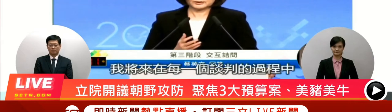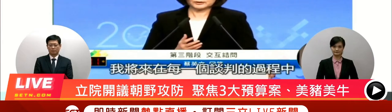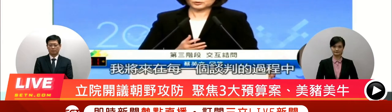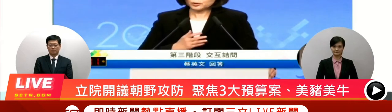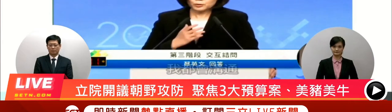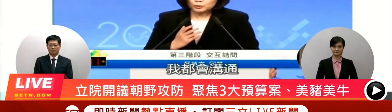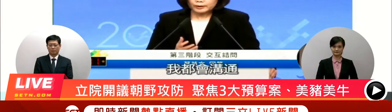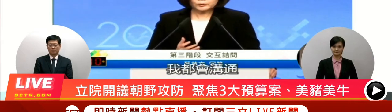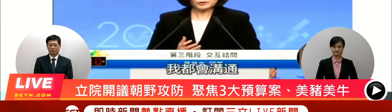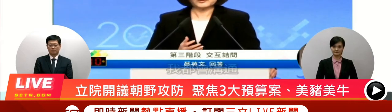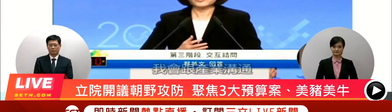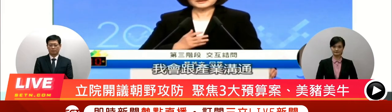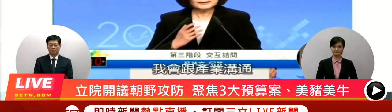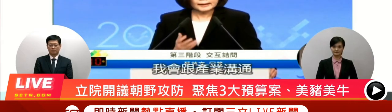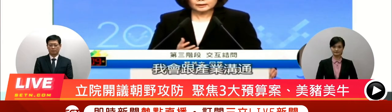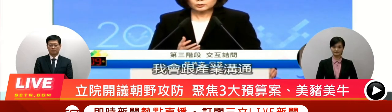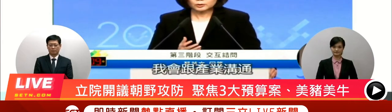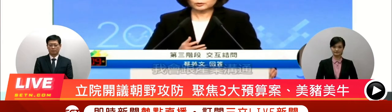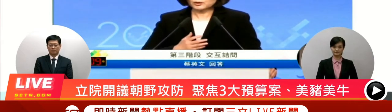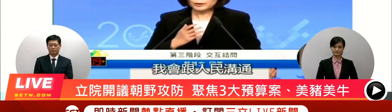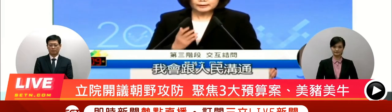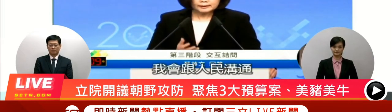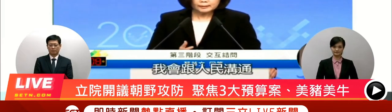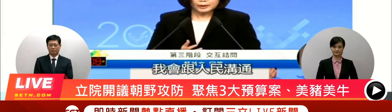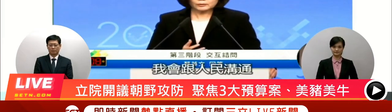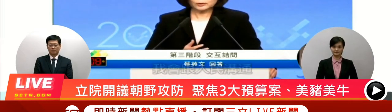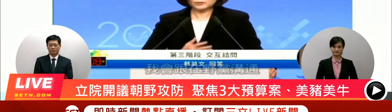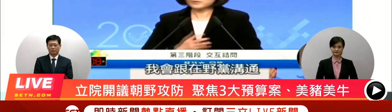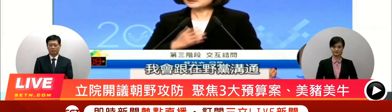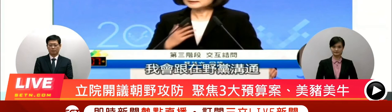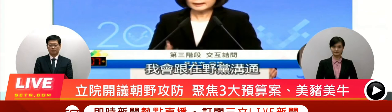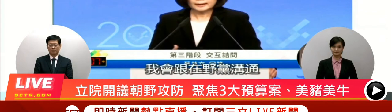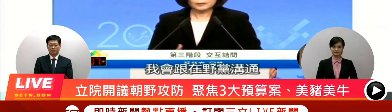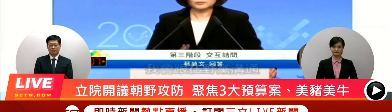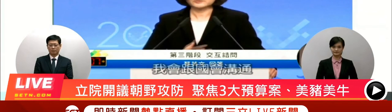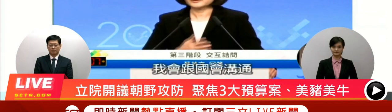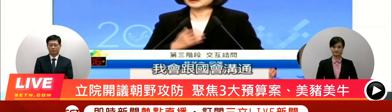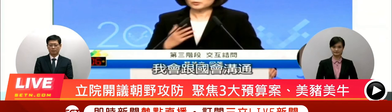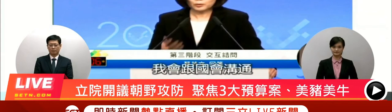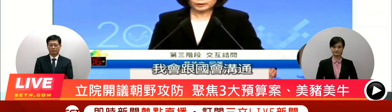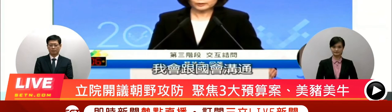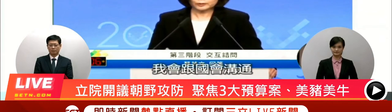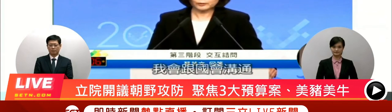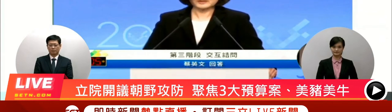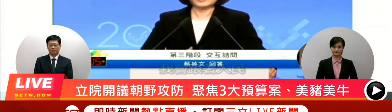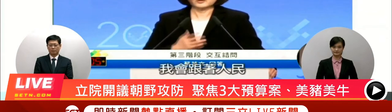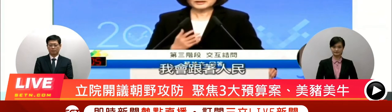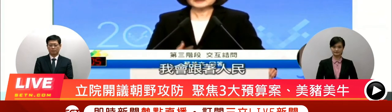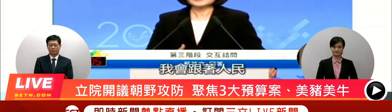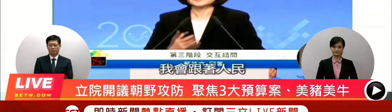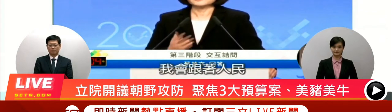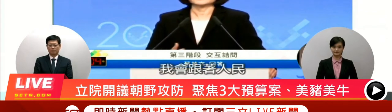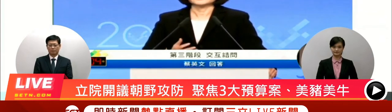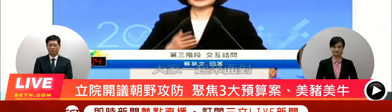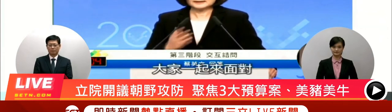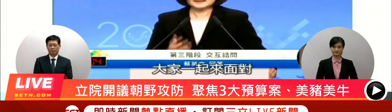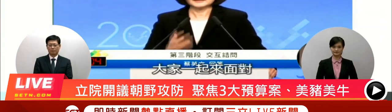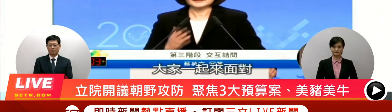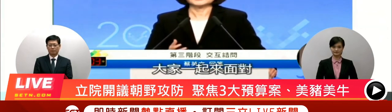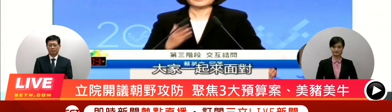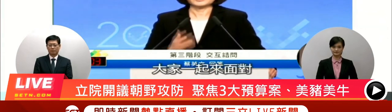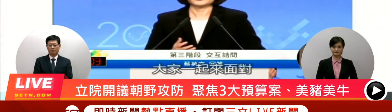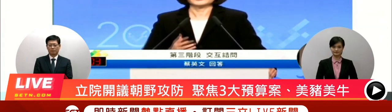程中，我都会沟通，我会跟产业沟通，我会跟人民沟通，我会跟在野党沟通，我会跟国会沟通。我会跟着人民，大家一